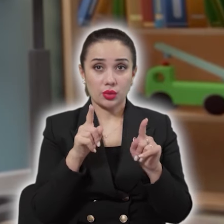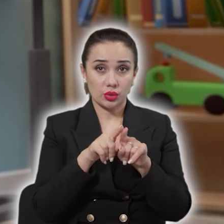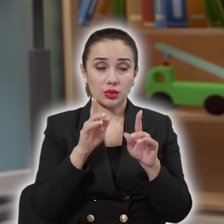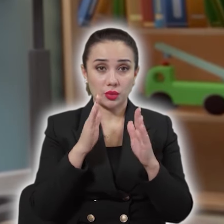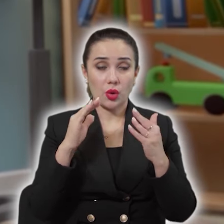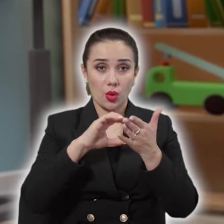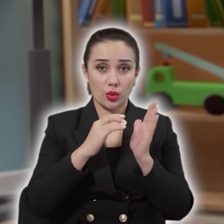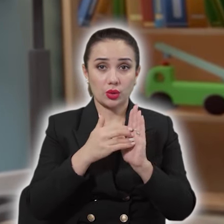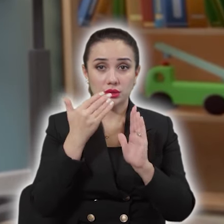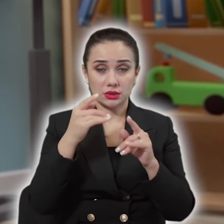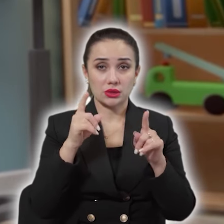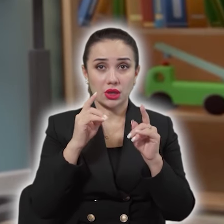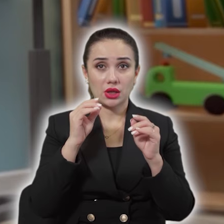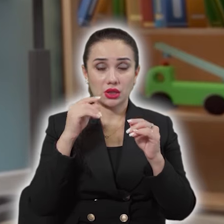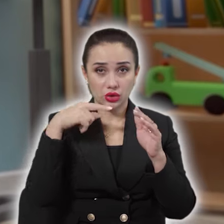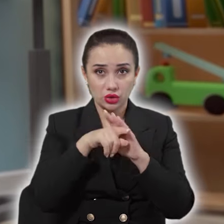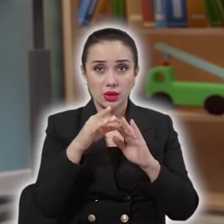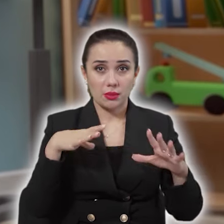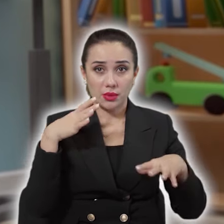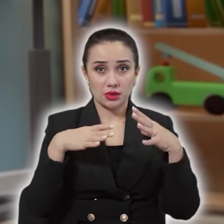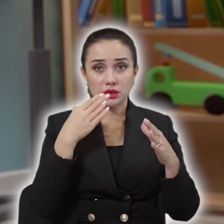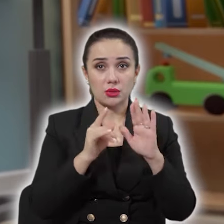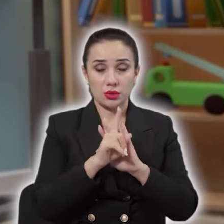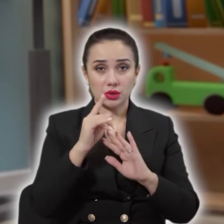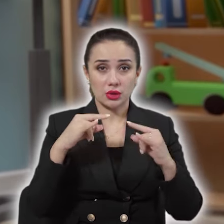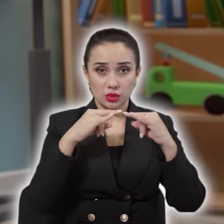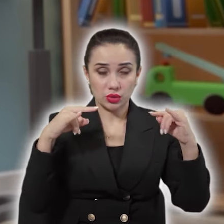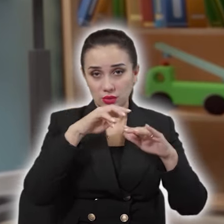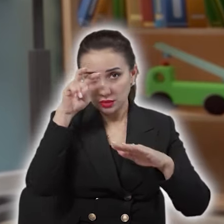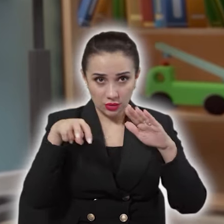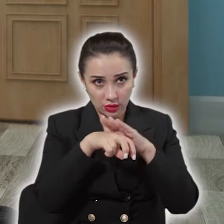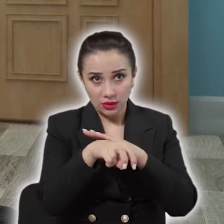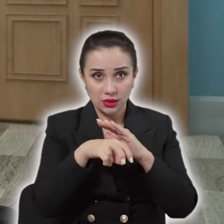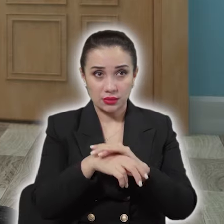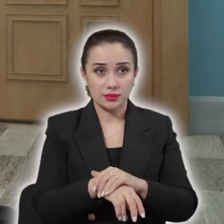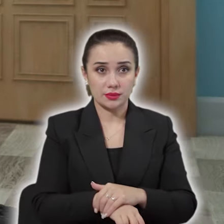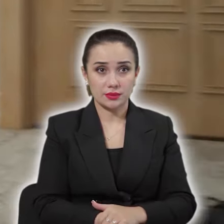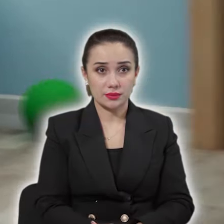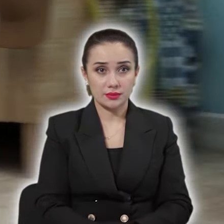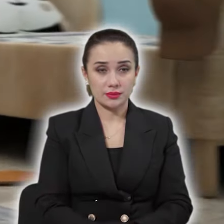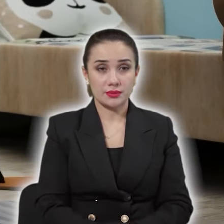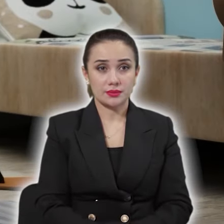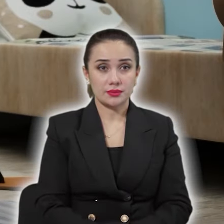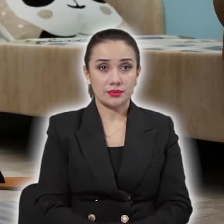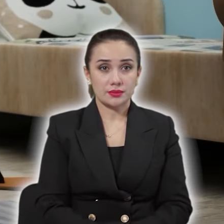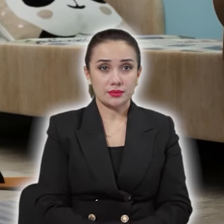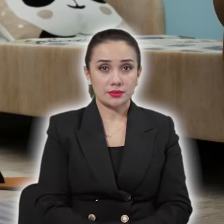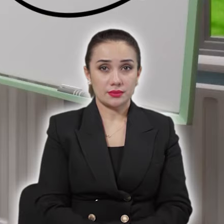Unday bo'lsa, xona ichidagi mashqlardan boshlaymiz. Birinchi, stol ostiga kir.